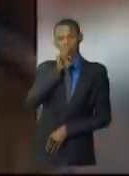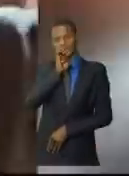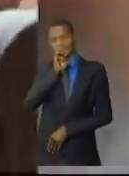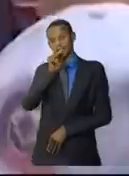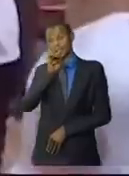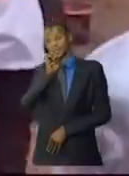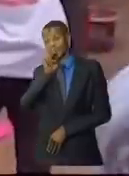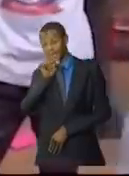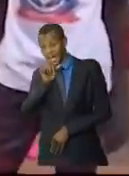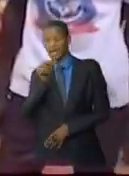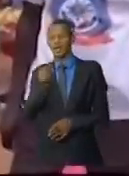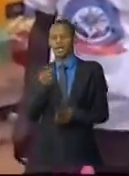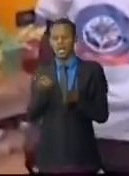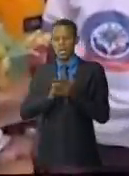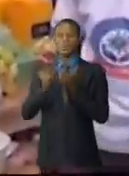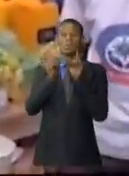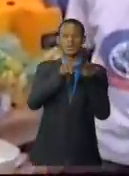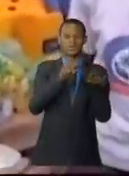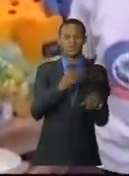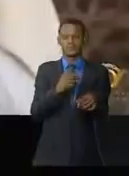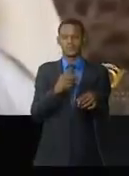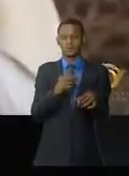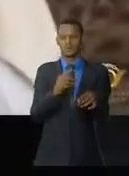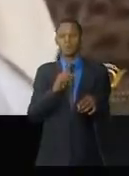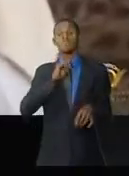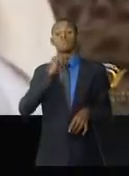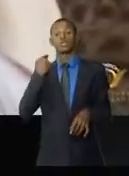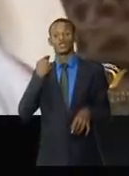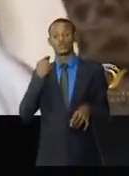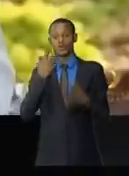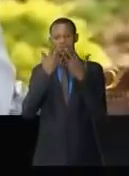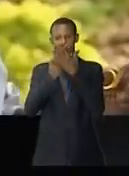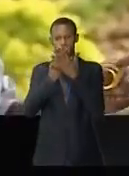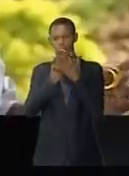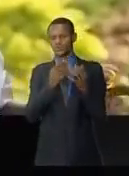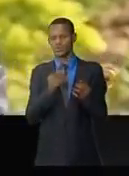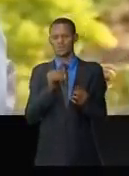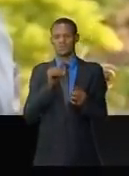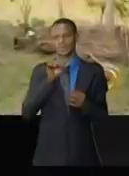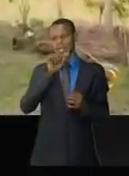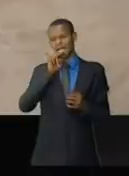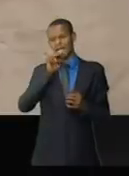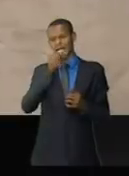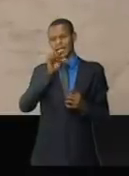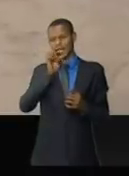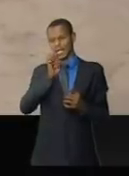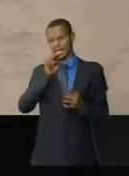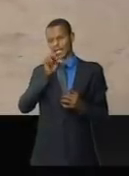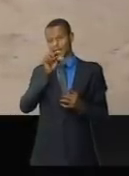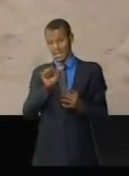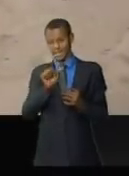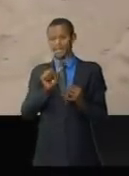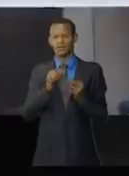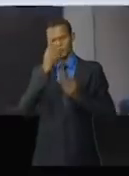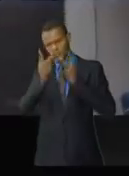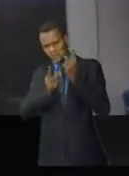pour partager avec eux ce qu'il avait dans sa gibecière. Avant d'aller dans le Grand Équateur, Libanco s'est occupé de Kinshasa. Nadine Boboy avait